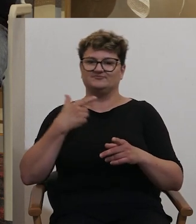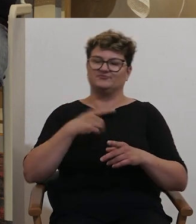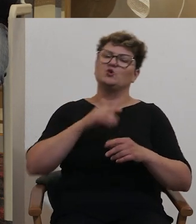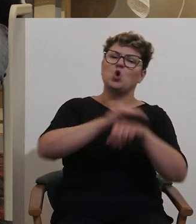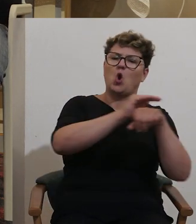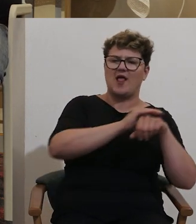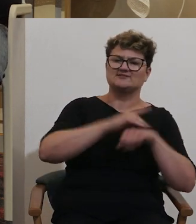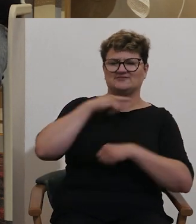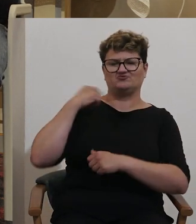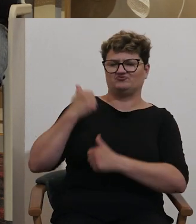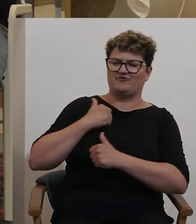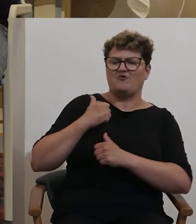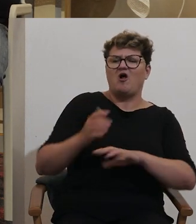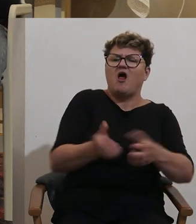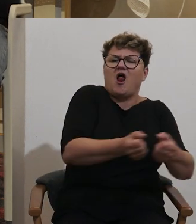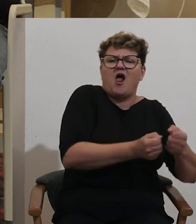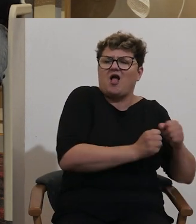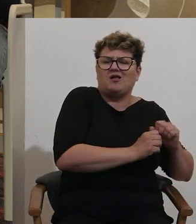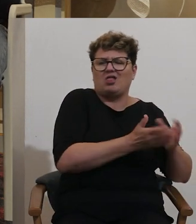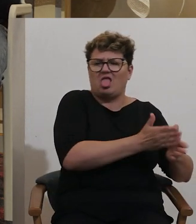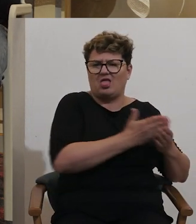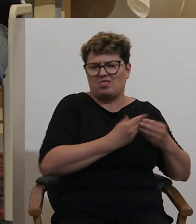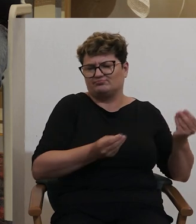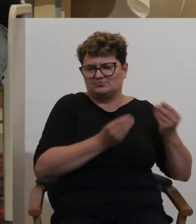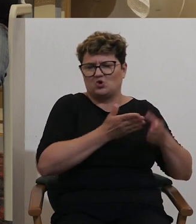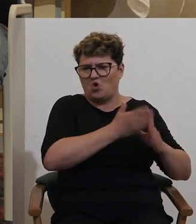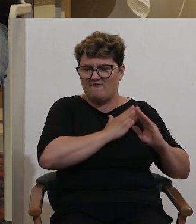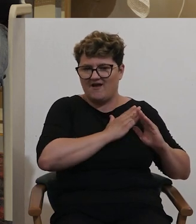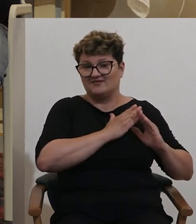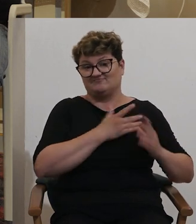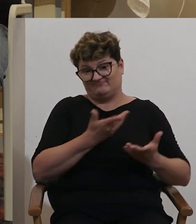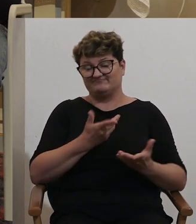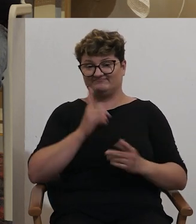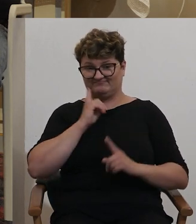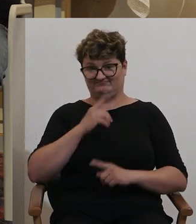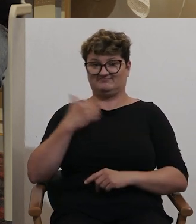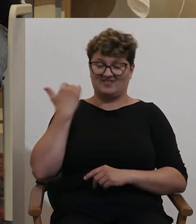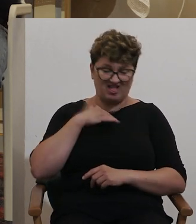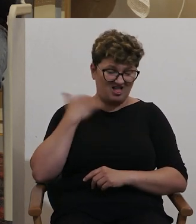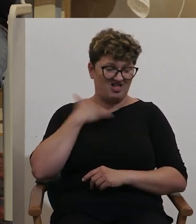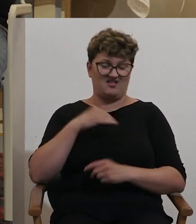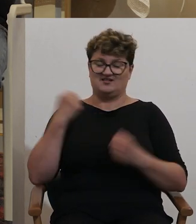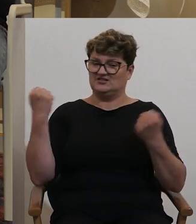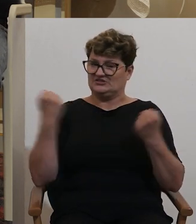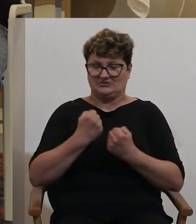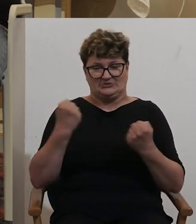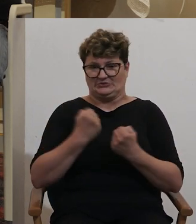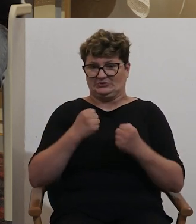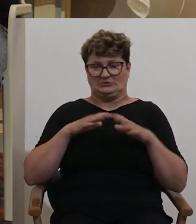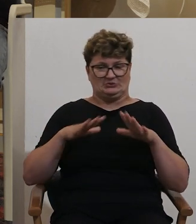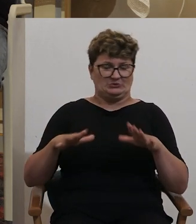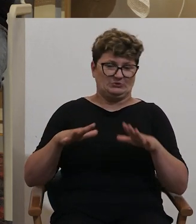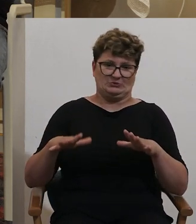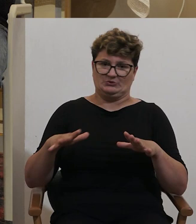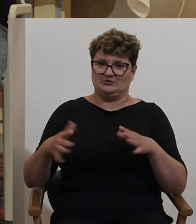z Armii Czerwonej, którzy go gdzieś tam ukryli. I no cóż, piło się naprawdę dużo, piło się